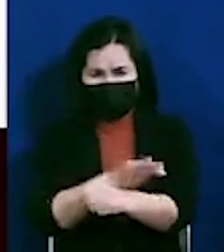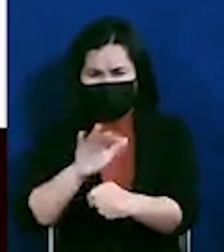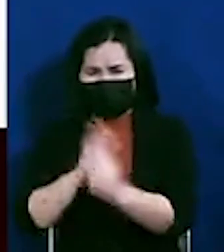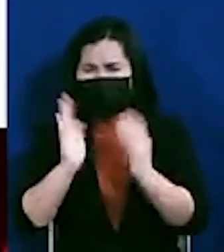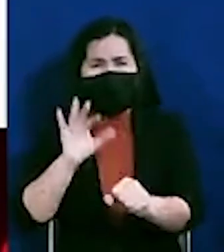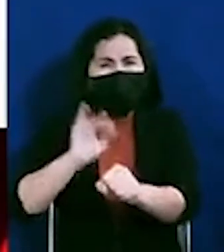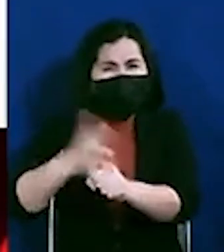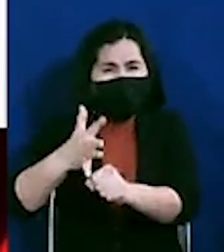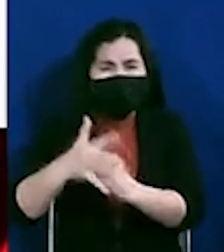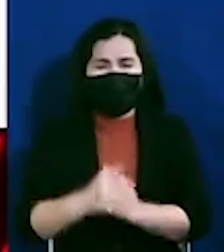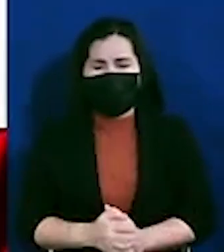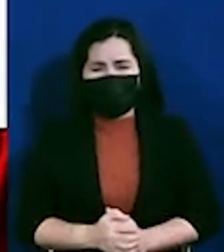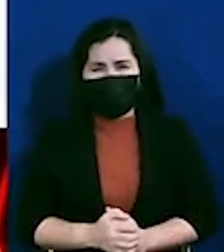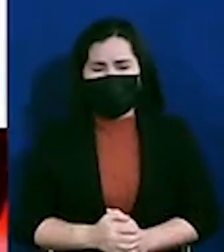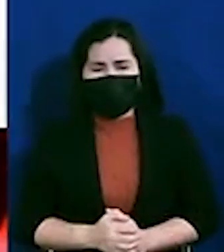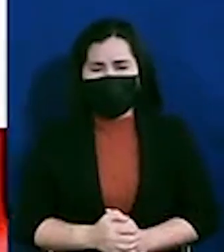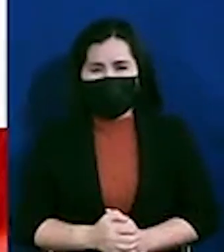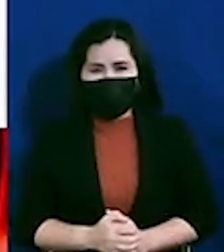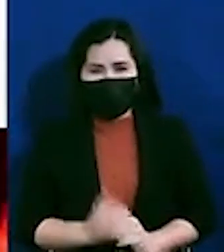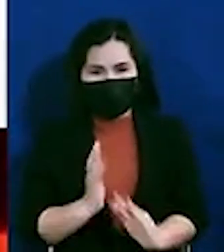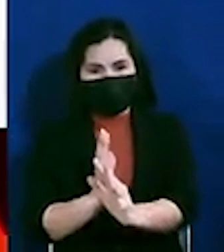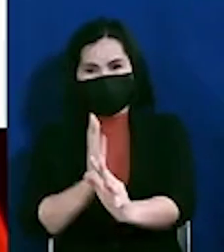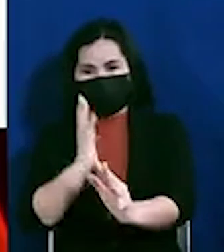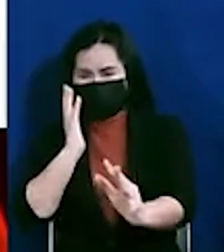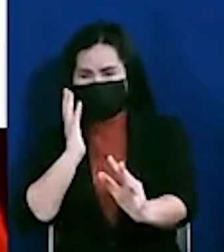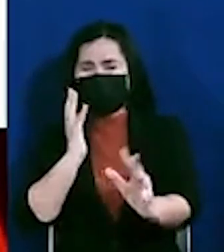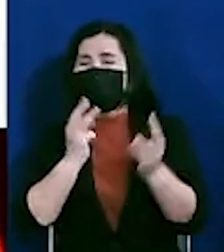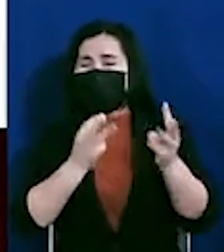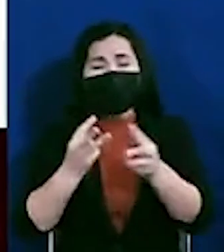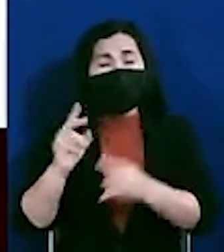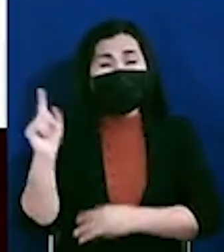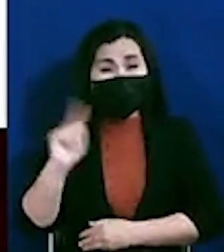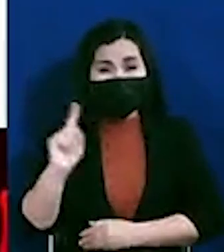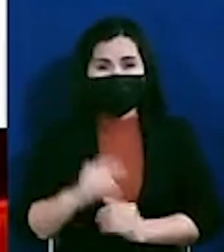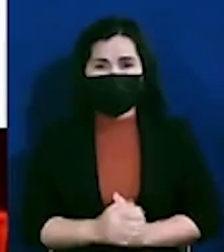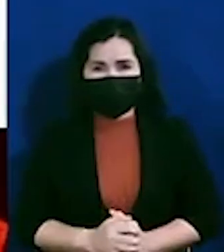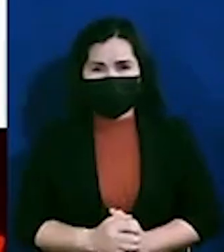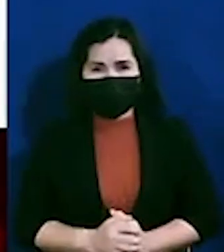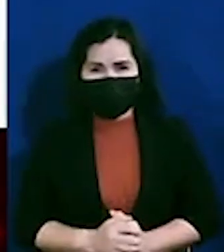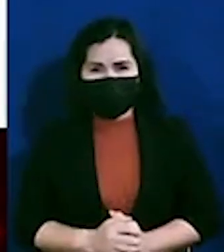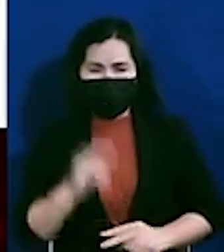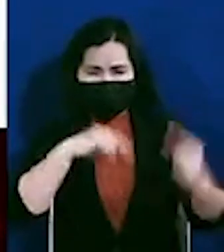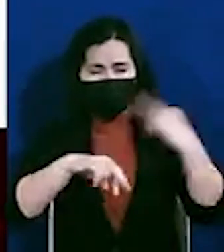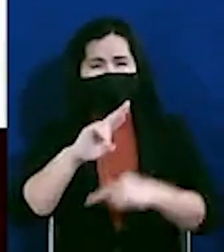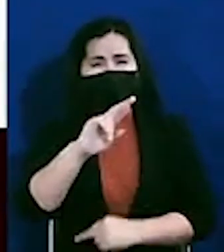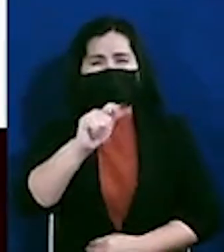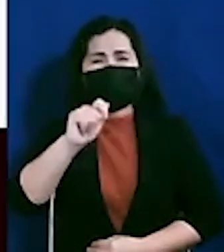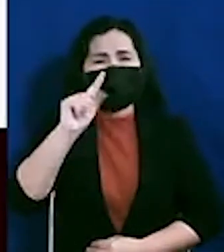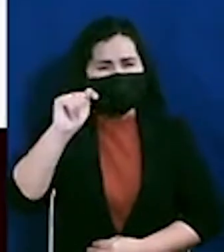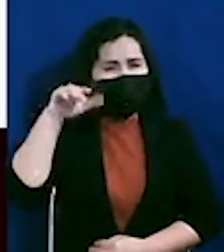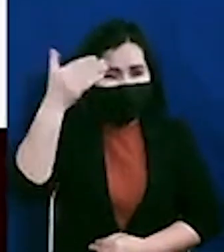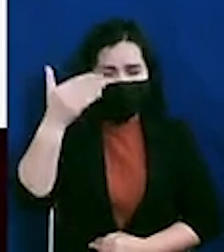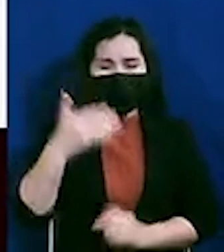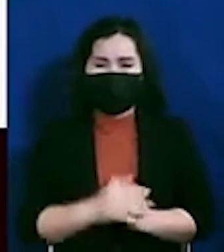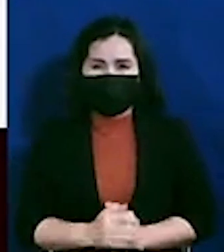ผู้ตรวจจำนวนมากนะครับอย่างที่เราเห็นว่าคิวยาวมากท่านอาจจะใช้วิธีและปิดอันเจทท์ตรวจก่อนได้นะครับ